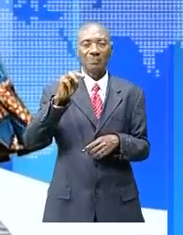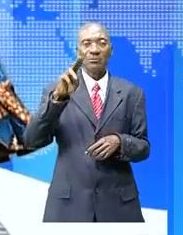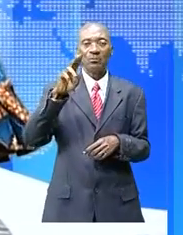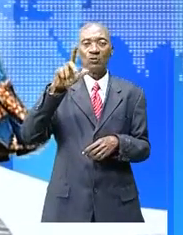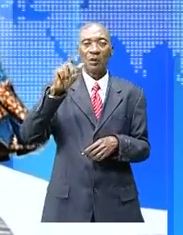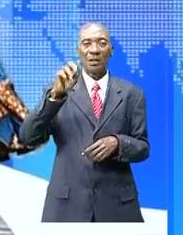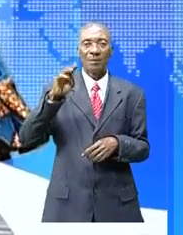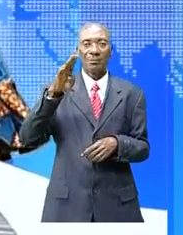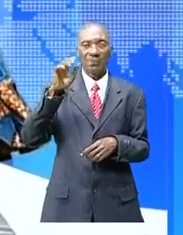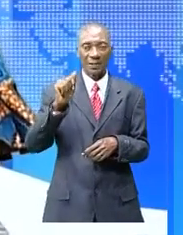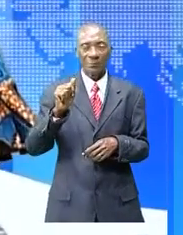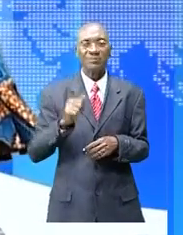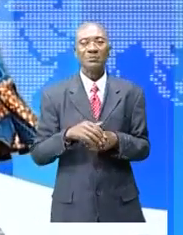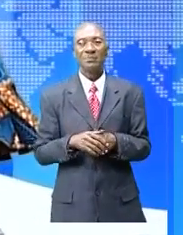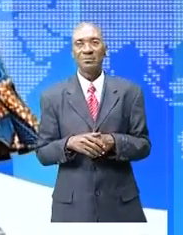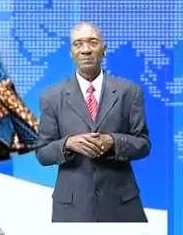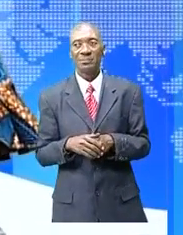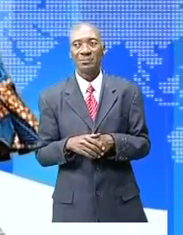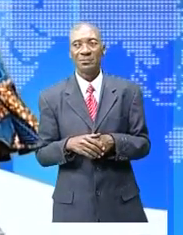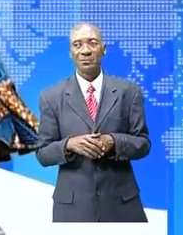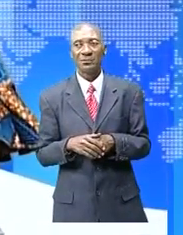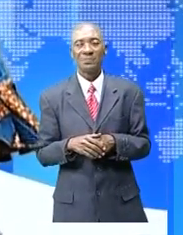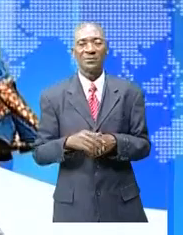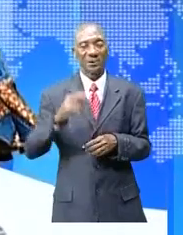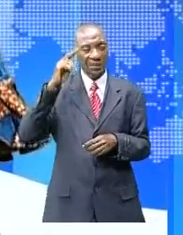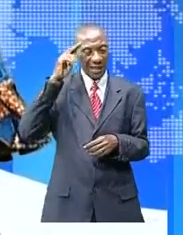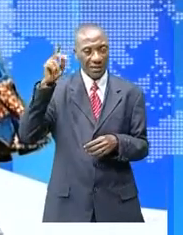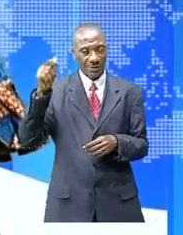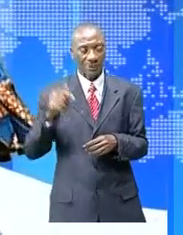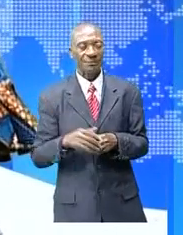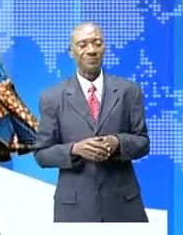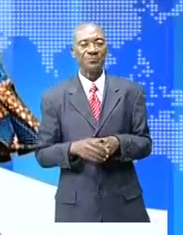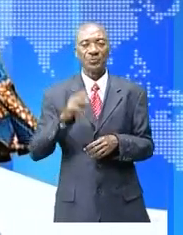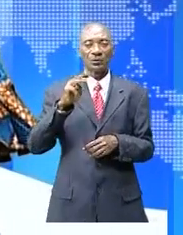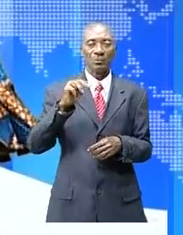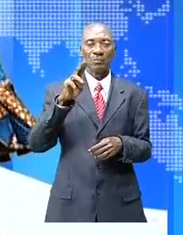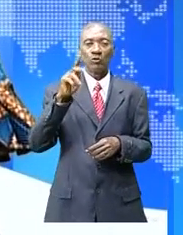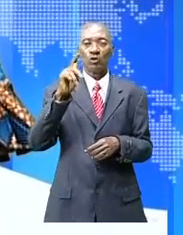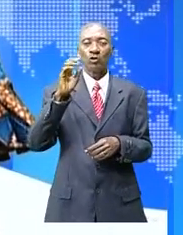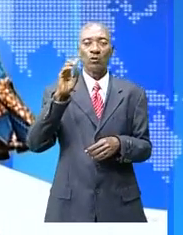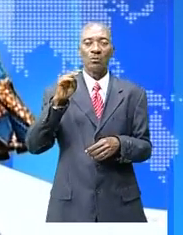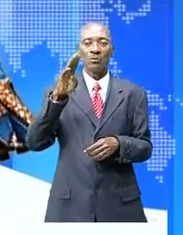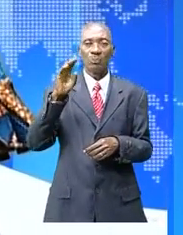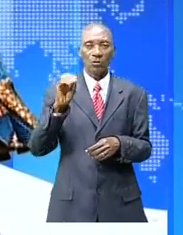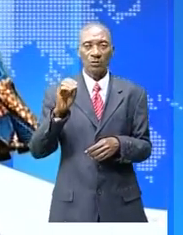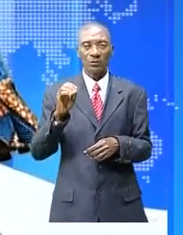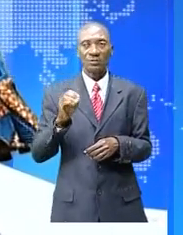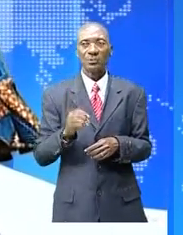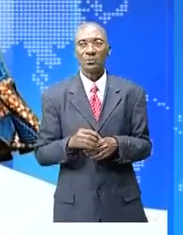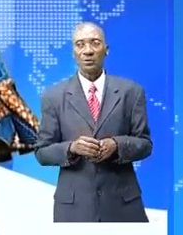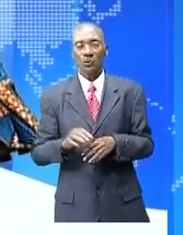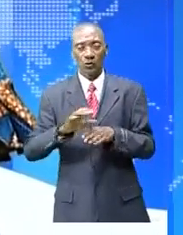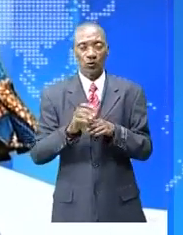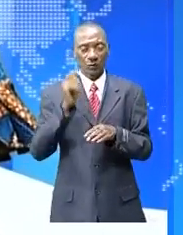Moulamba Alphonse, IMG Ngaliema, Mutombo wa Mutombo Papi, cour